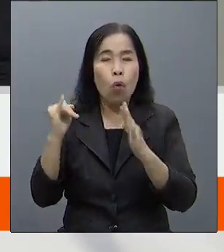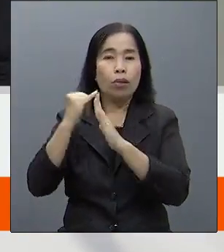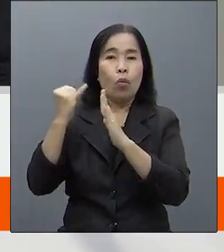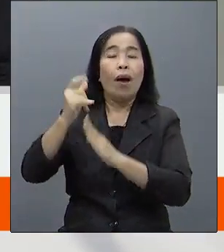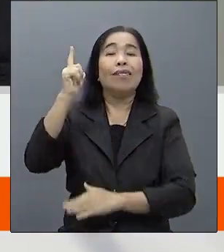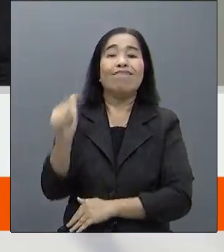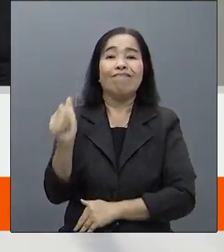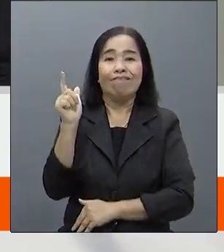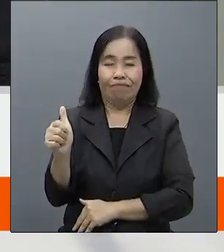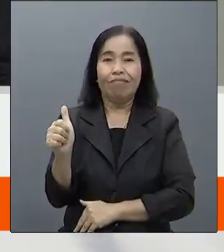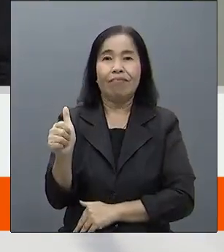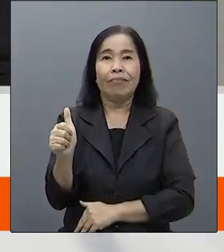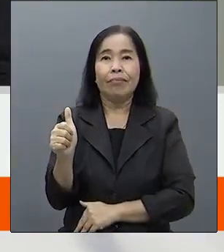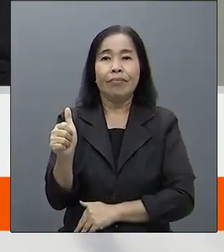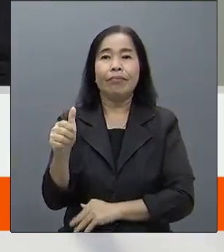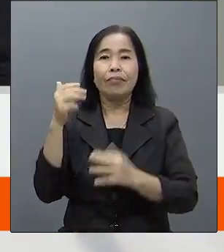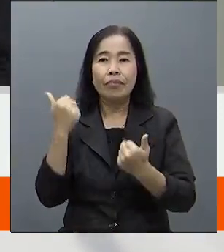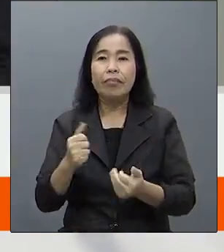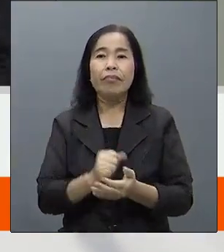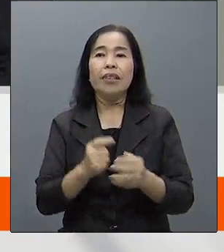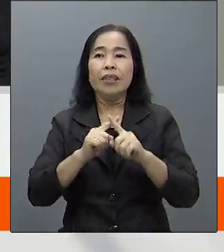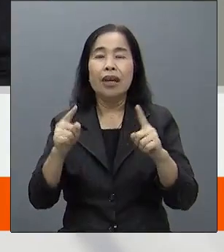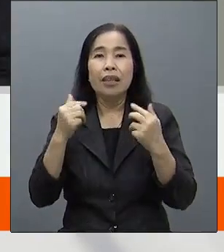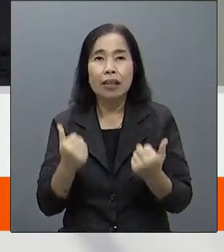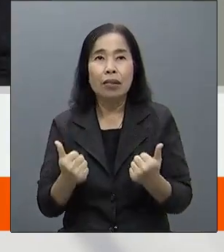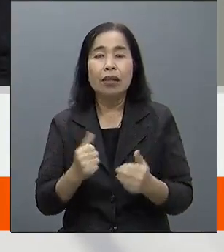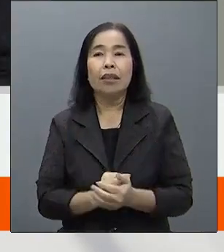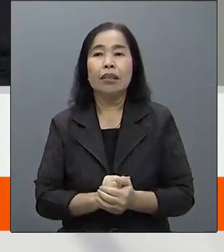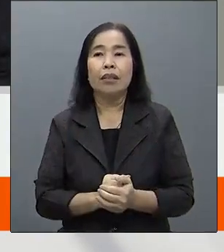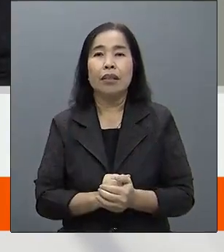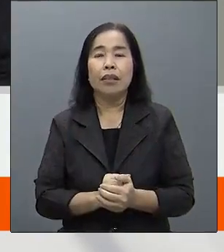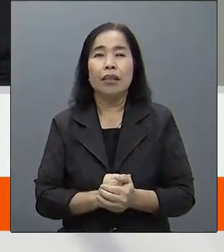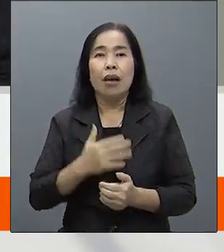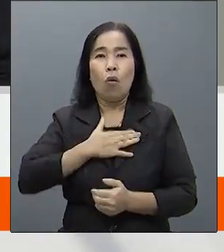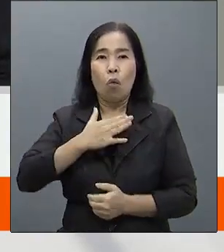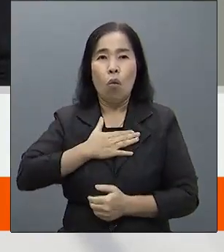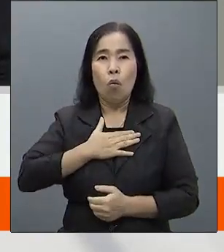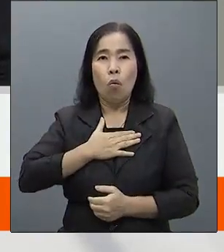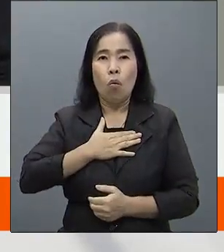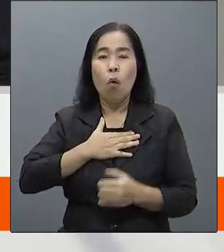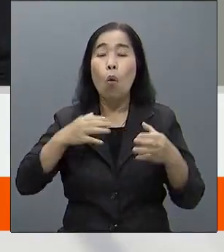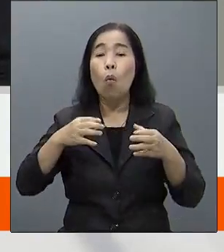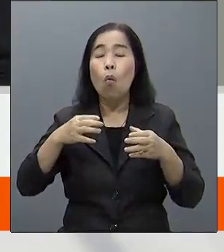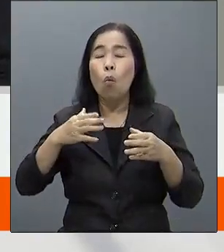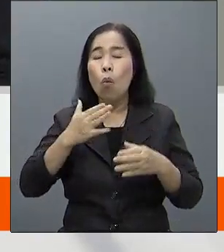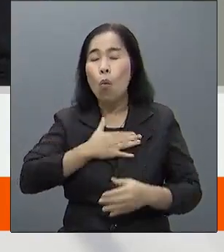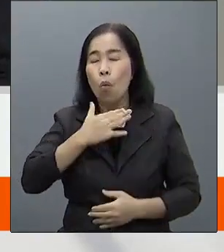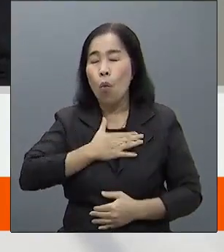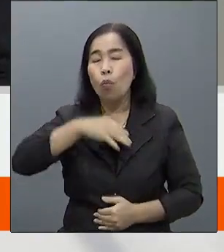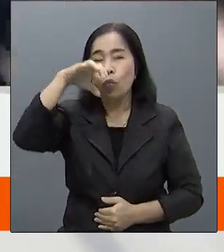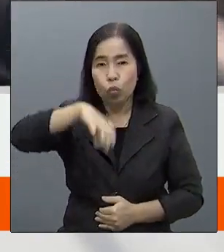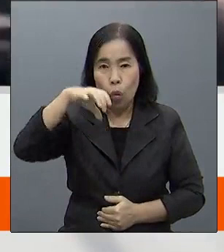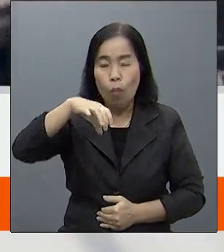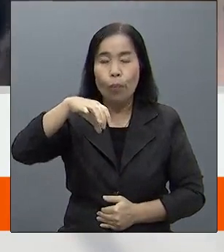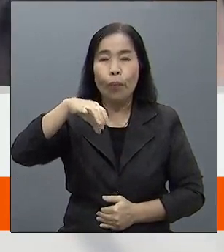อยู่ในใกล้ชิดเหตุการณ์เนี่ยประเมินนะครับตอนนี้ทางปภ.เนี่ยเราสนับสนุนในการปฏิบัติการเพื่อดับไฟป่